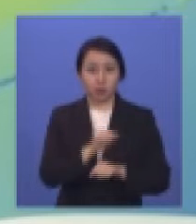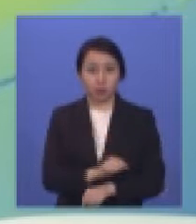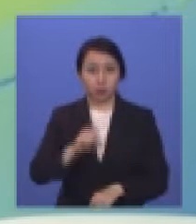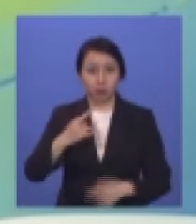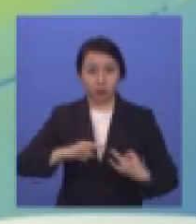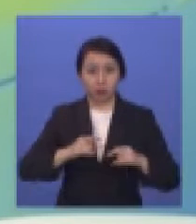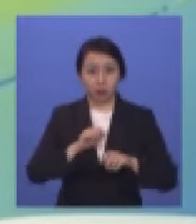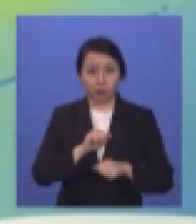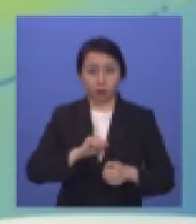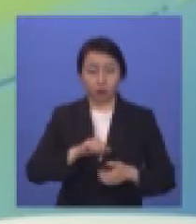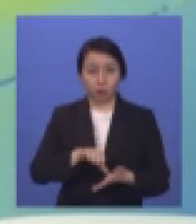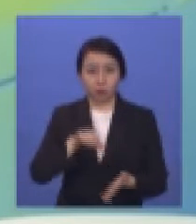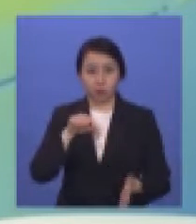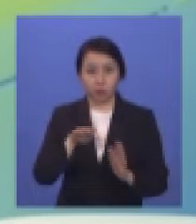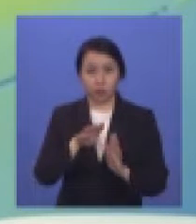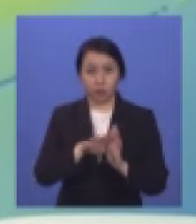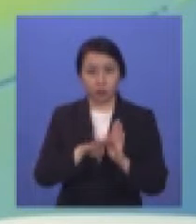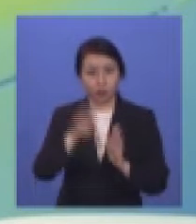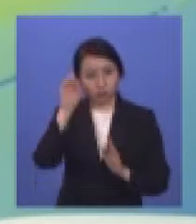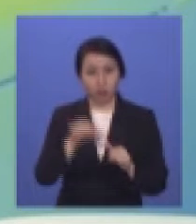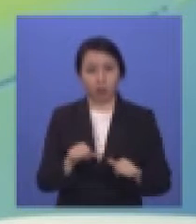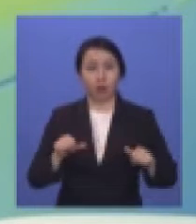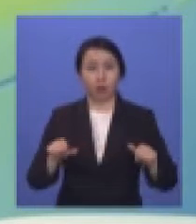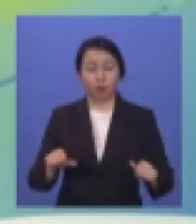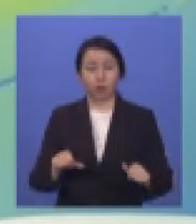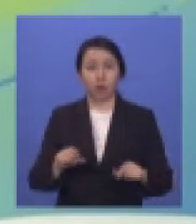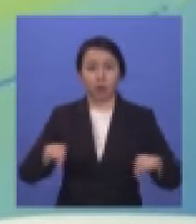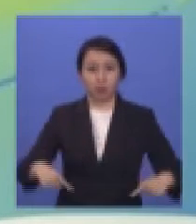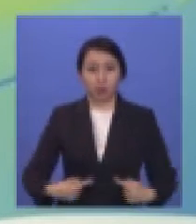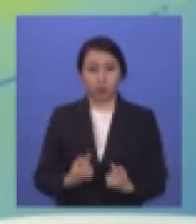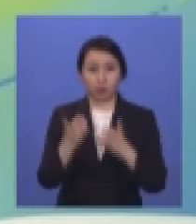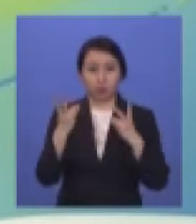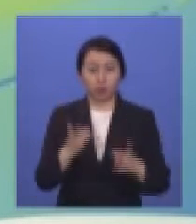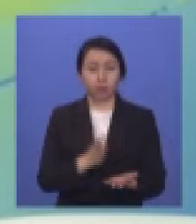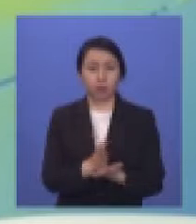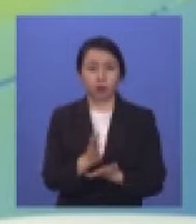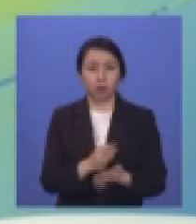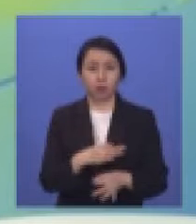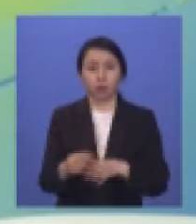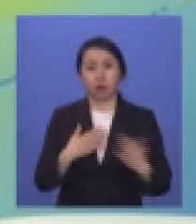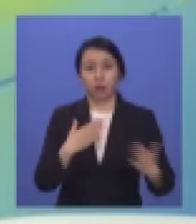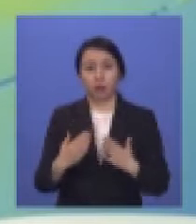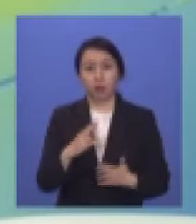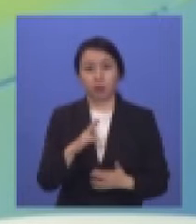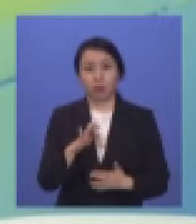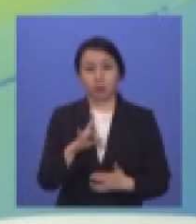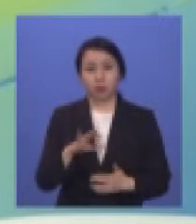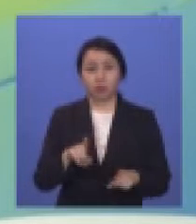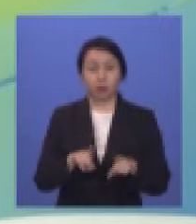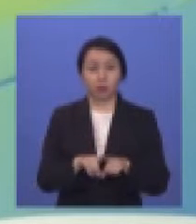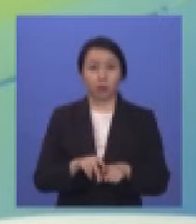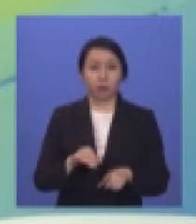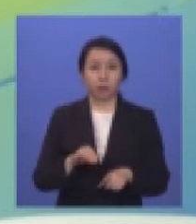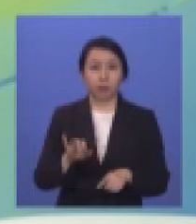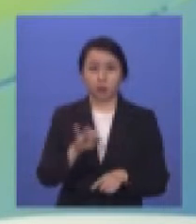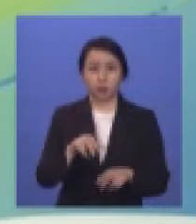камень. Участие приняли член Государственной комиссии по полной реабилитации жертв политических репрессий Сабыр Касымов, а